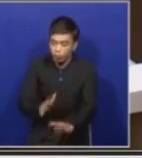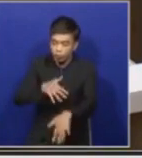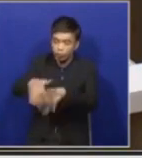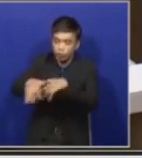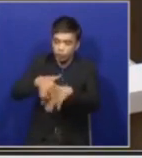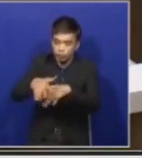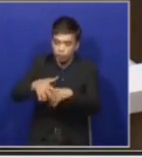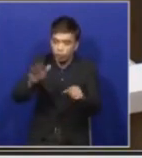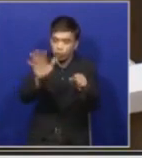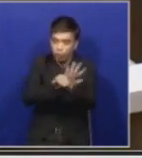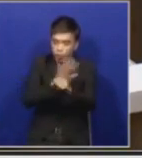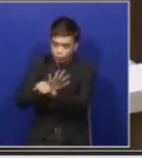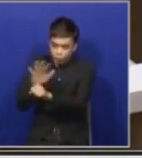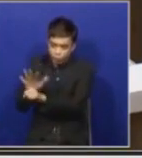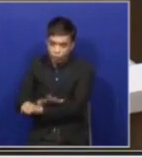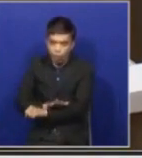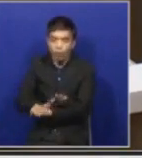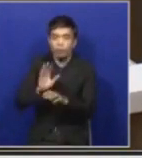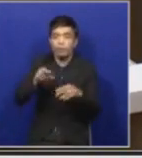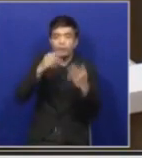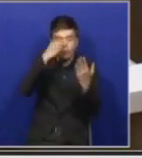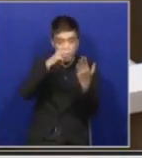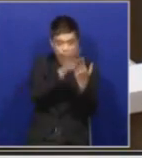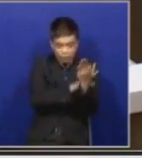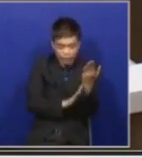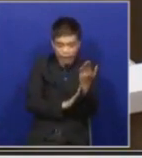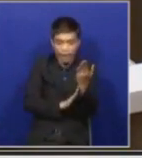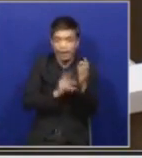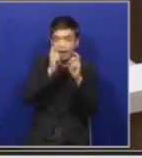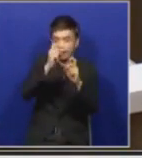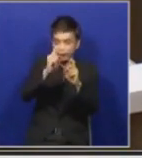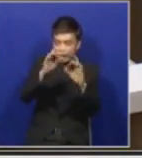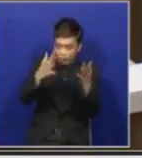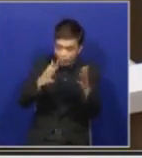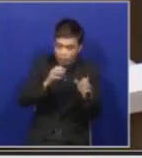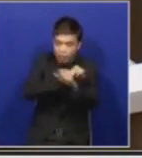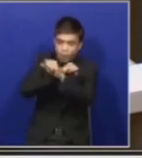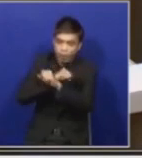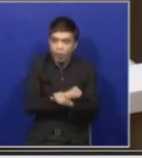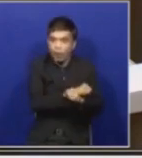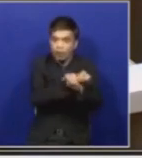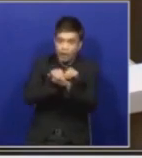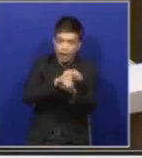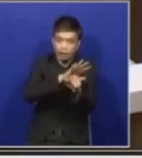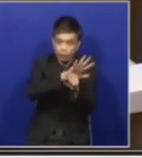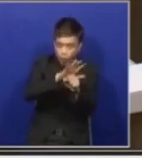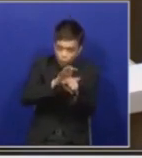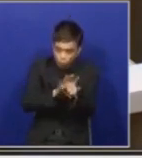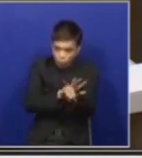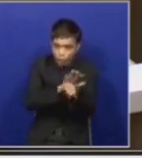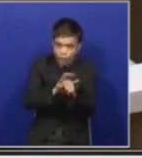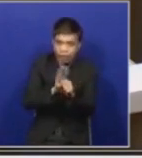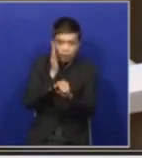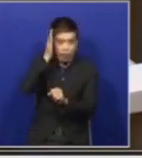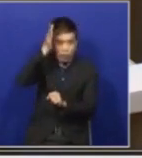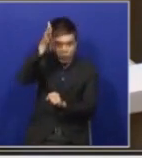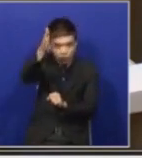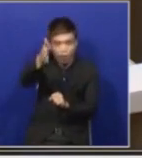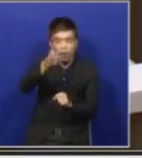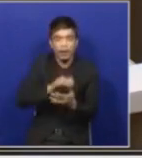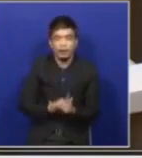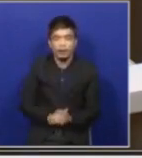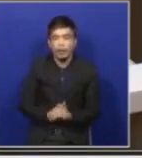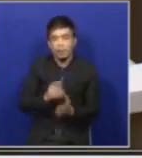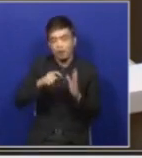าให้ประเทศมีความปลอดภัยในการที่จะตอบโต้ภาวะฉุกเฉินจากโควิดในระลอกต่อไปน